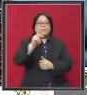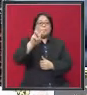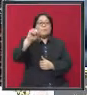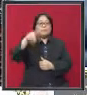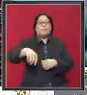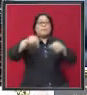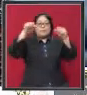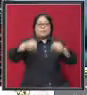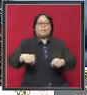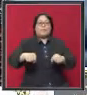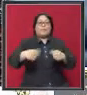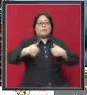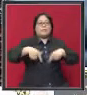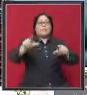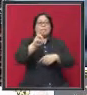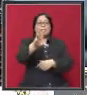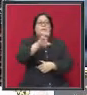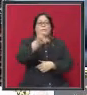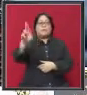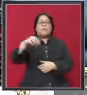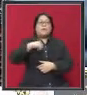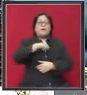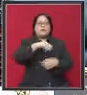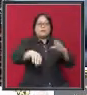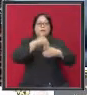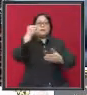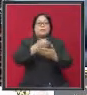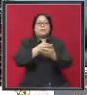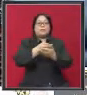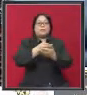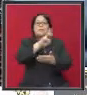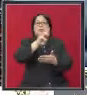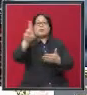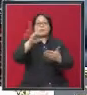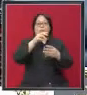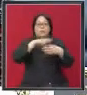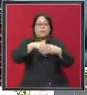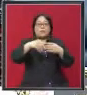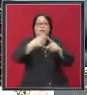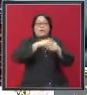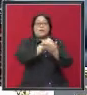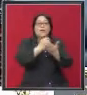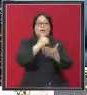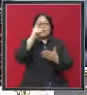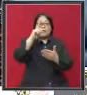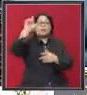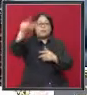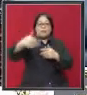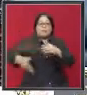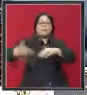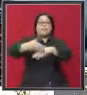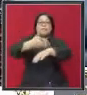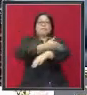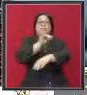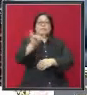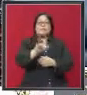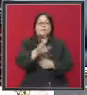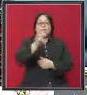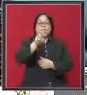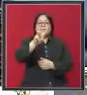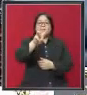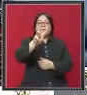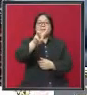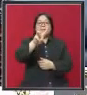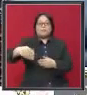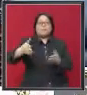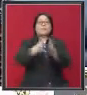telah membenarkan 600,000 ahli mengeluarkan sehingga RM6,000 dari akaun satu. Ini kemudiannya ditambah baik apabila KWSP